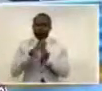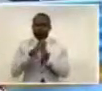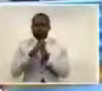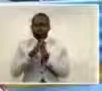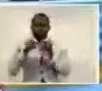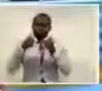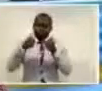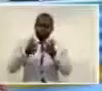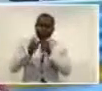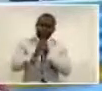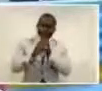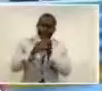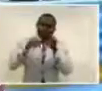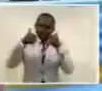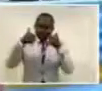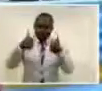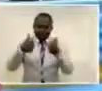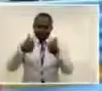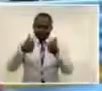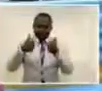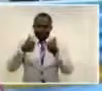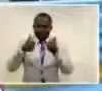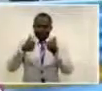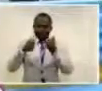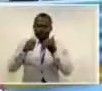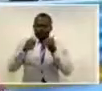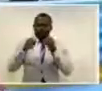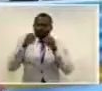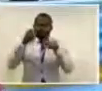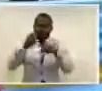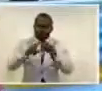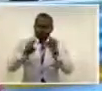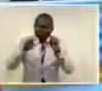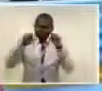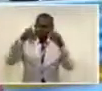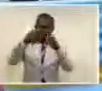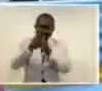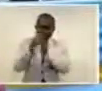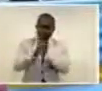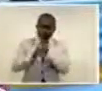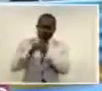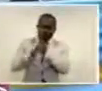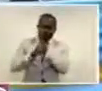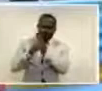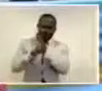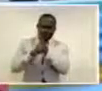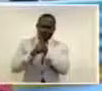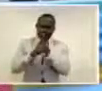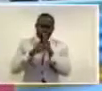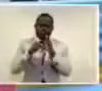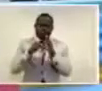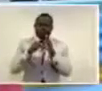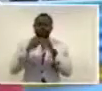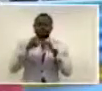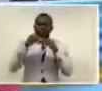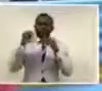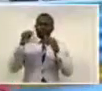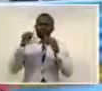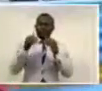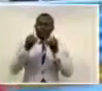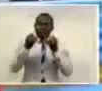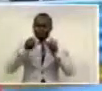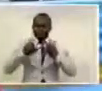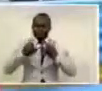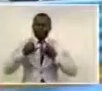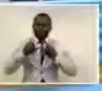bikagenda neza, ku kagari bikagenda neza. Ariko kugera ku murenge. Eta civile wacu akangira